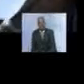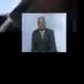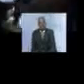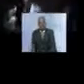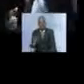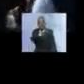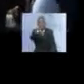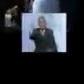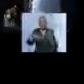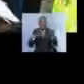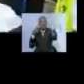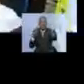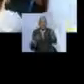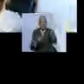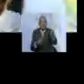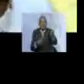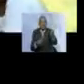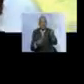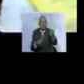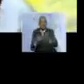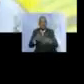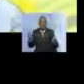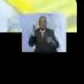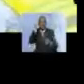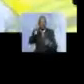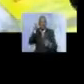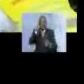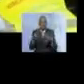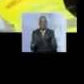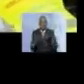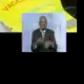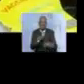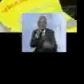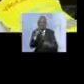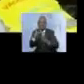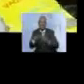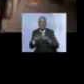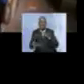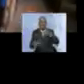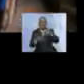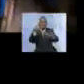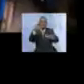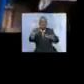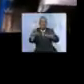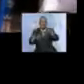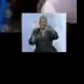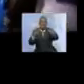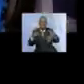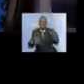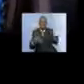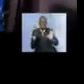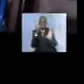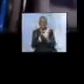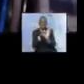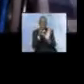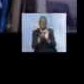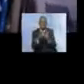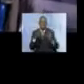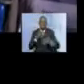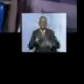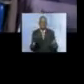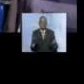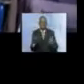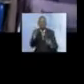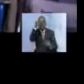Baré Fanta, jeune fille âgée de 9 ans, n'a jamais eu la chance de marcher ni de jouer avec les enfants de son âge. La raison est toute